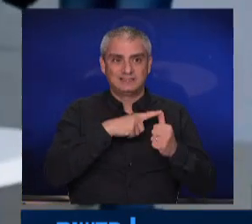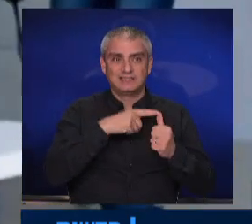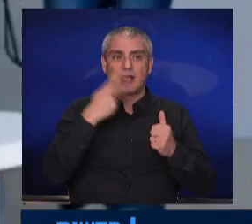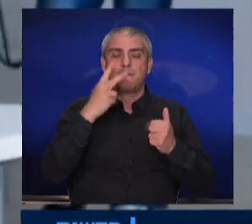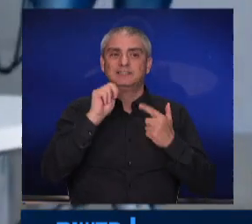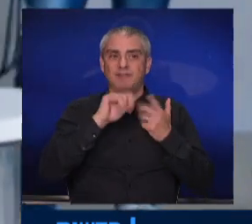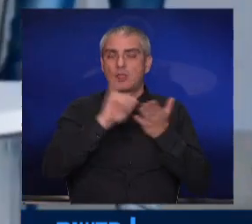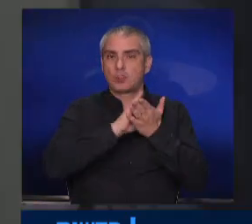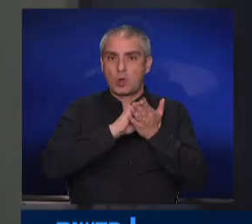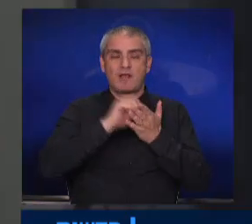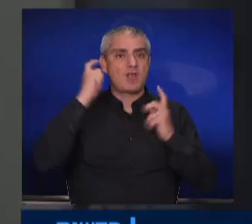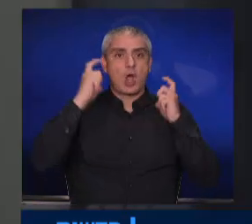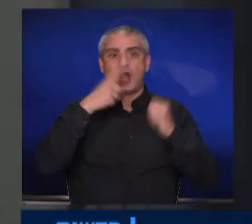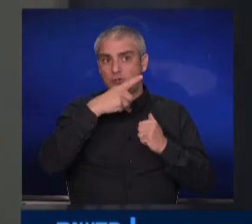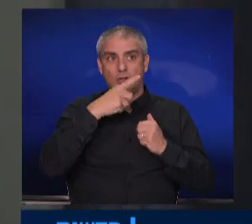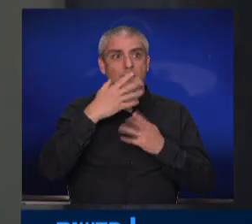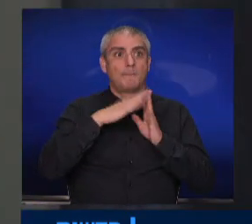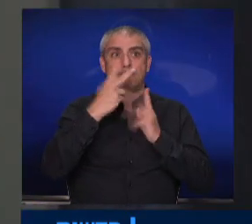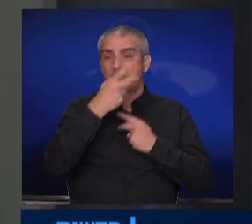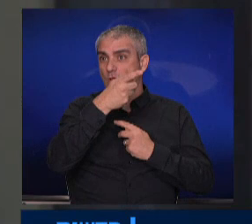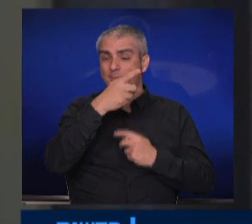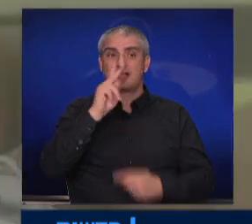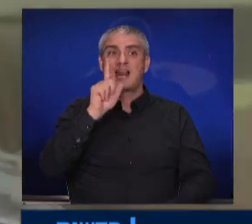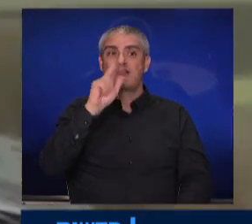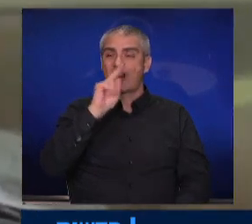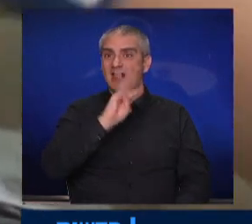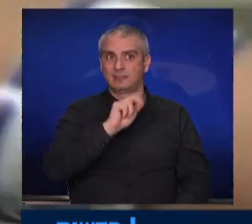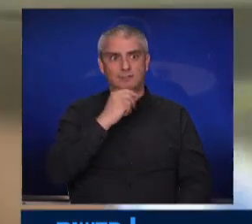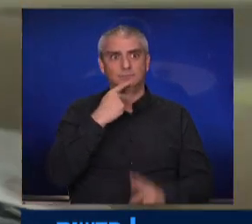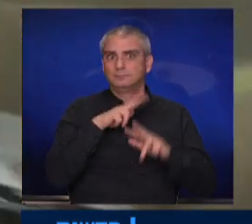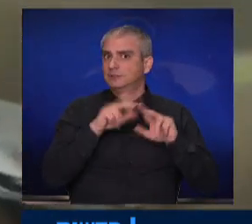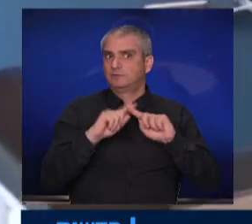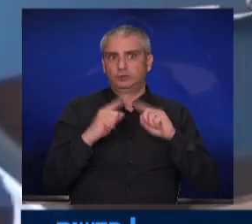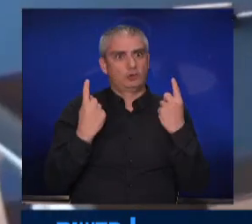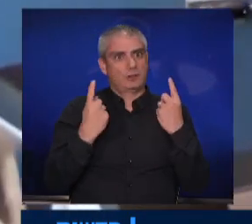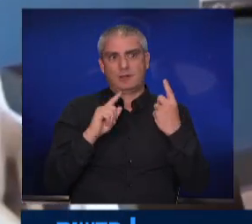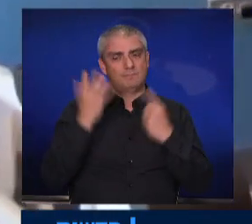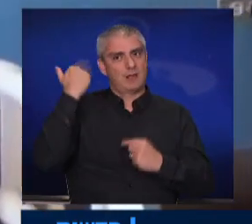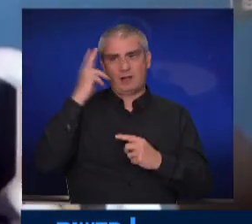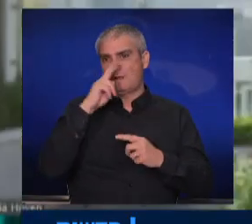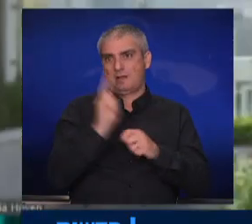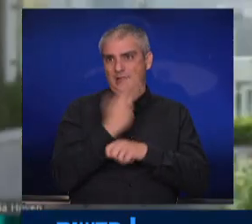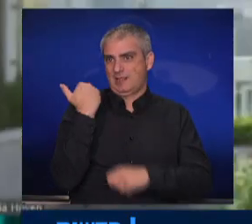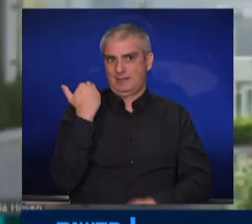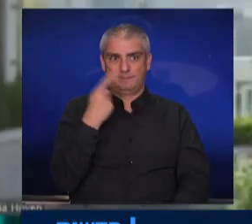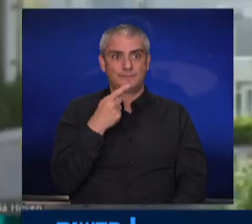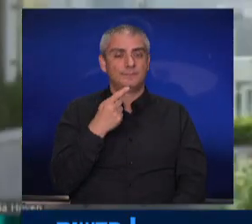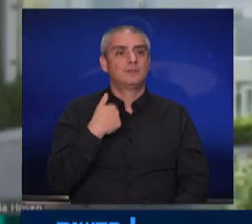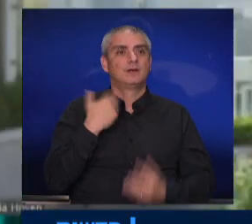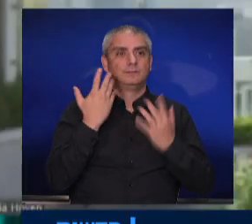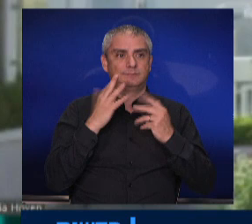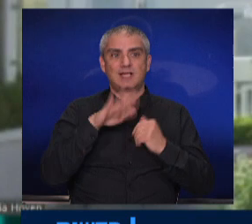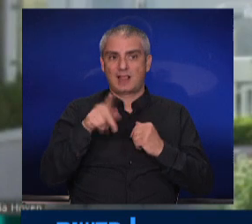ניו יורק ואוהיו. בבית החולים הזה בקליבלנד מספרים על תמונה שונה לחלוטין מזו שאליה הם רגילים. We have 10